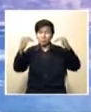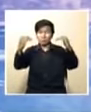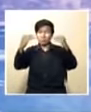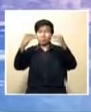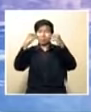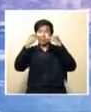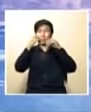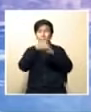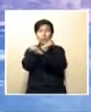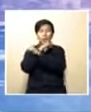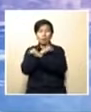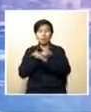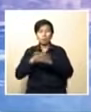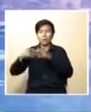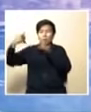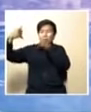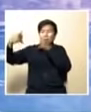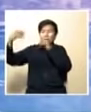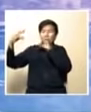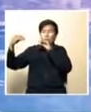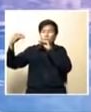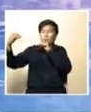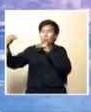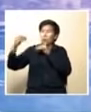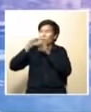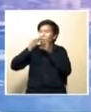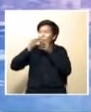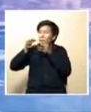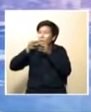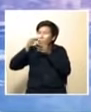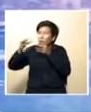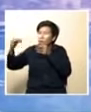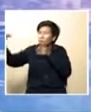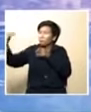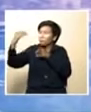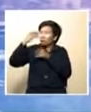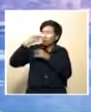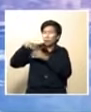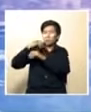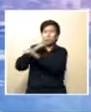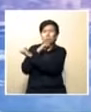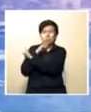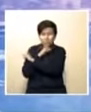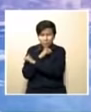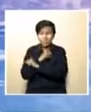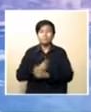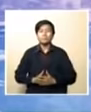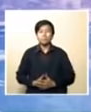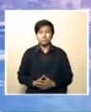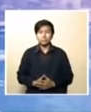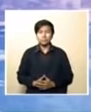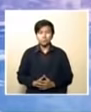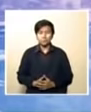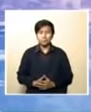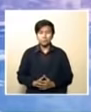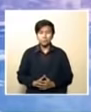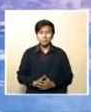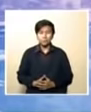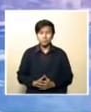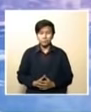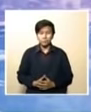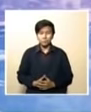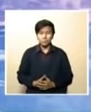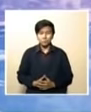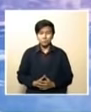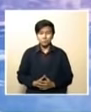อย่างน้อยช่วยได้นะครับแต่อย่างไรก็ตามแต่ไม่ได้ทั้งหมดครับเพราะว่าการสูดอากาศเข้าไปนะครับการหัวเราะการอะไร